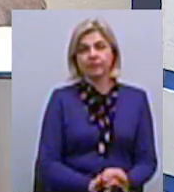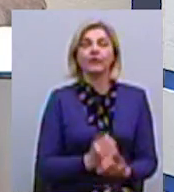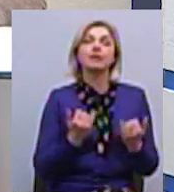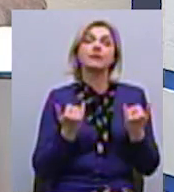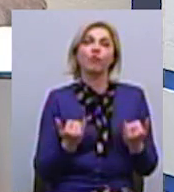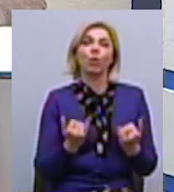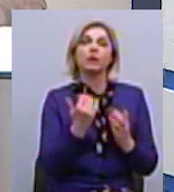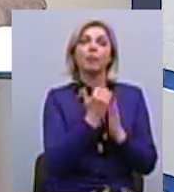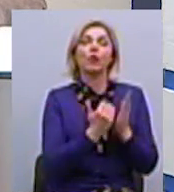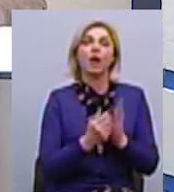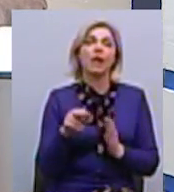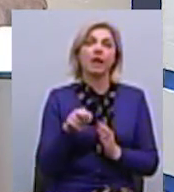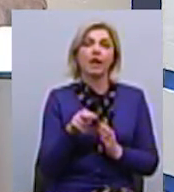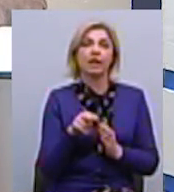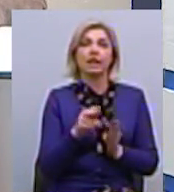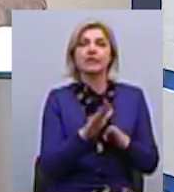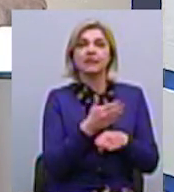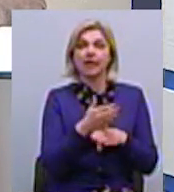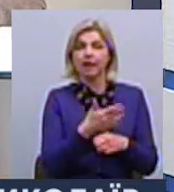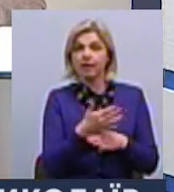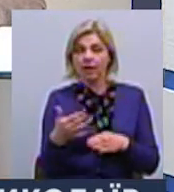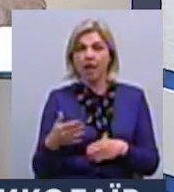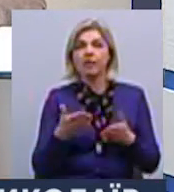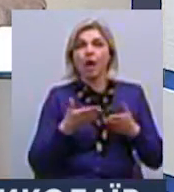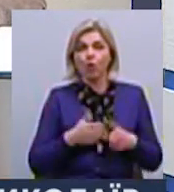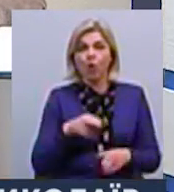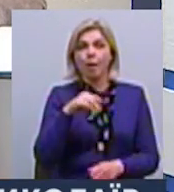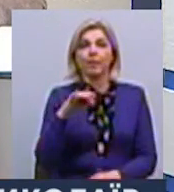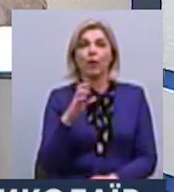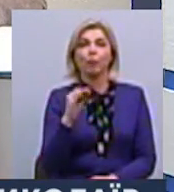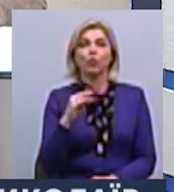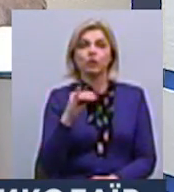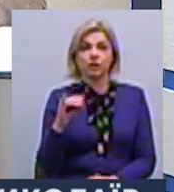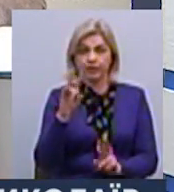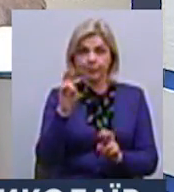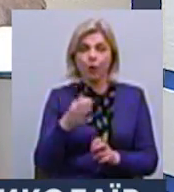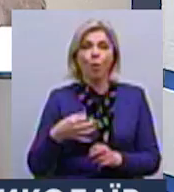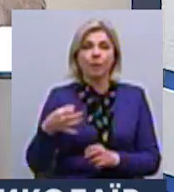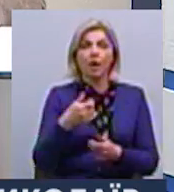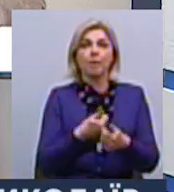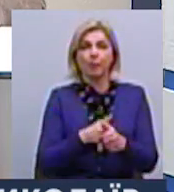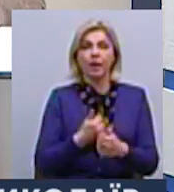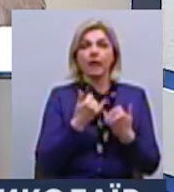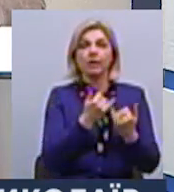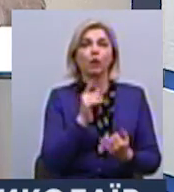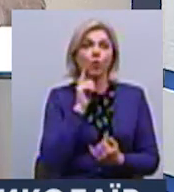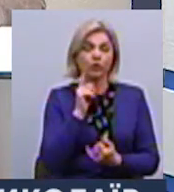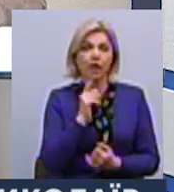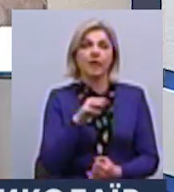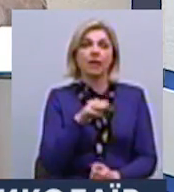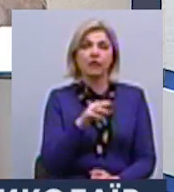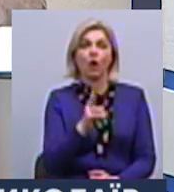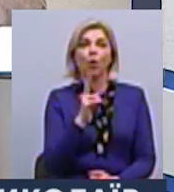Сьогодні в рамках літературного циклу «Народжене в Прибужі. Слово» в обласній бібліотеці для юнацтва авторка Тетяна